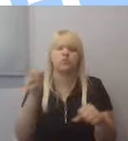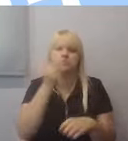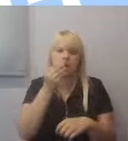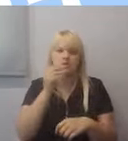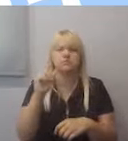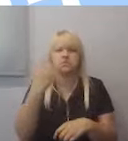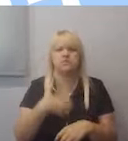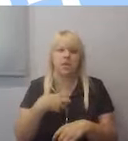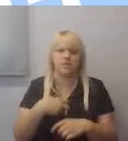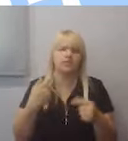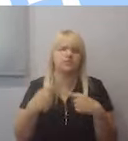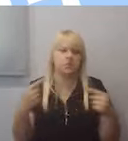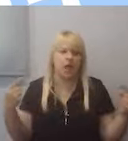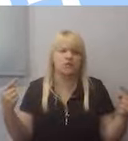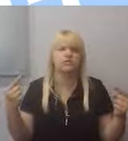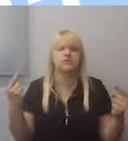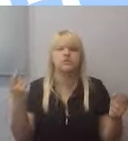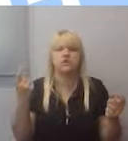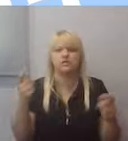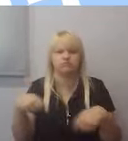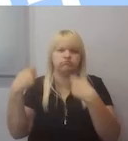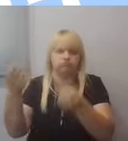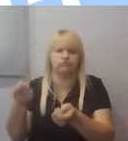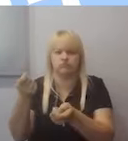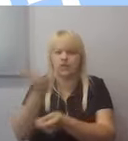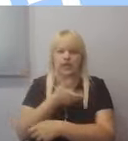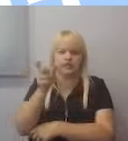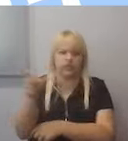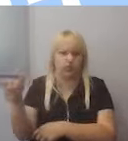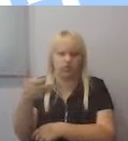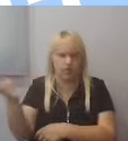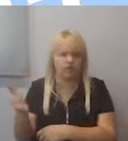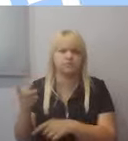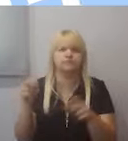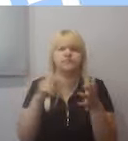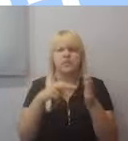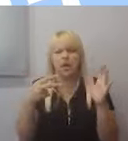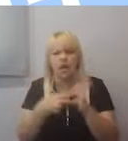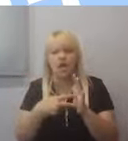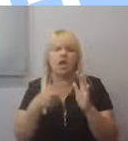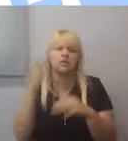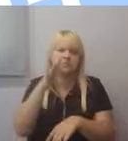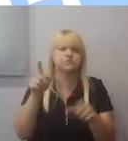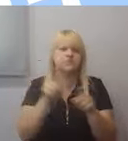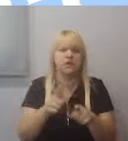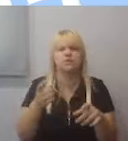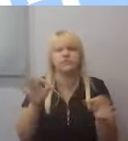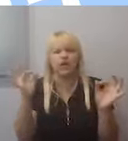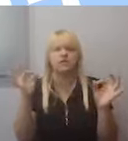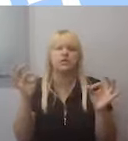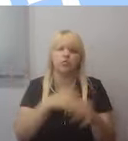nepieciešamības preces izsniegšanu iedzīvotājiem plānot vitāli svarīgo pašvaldības institāciju